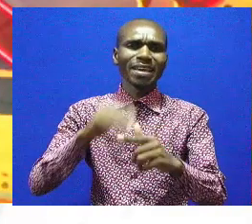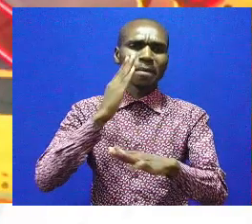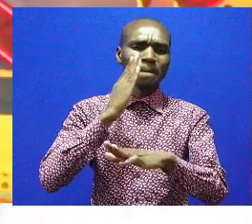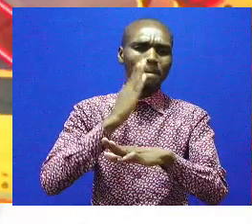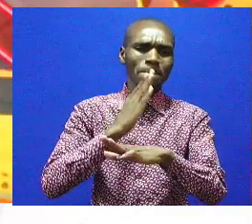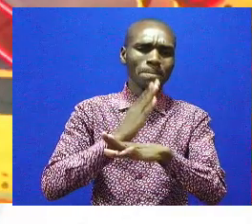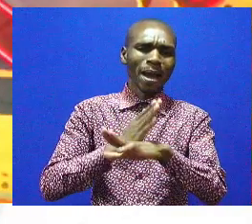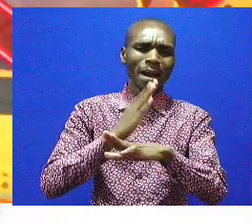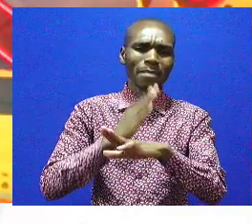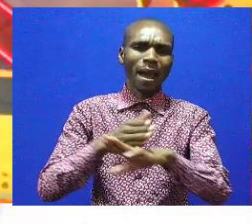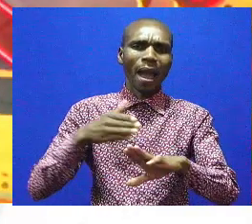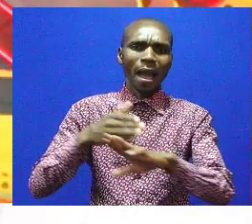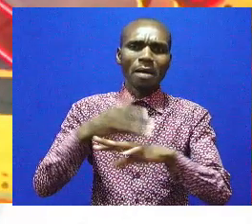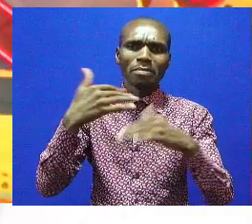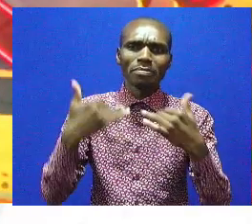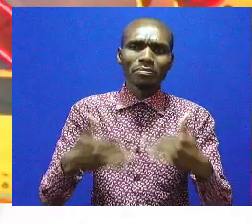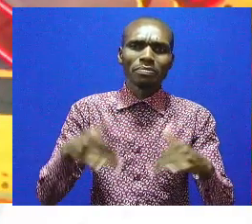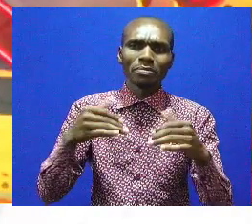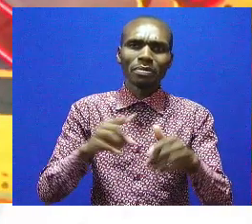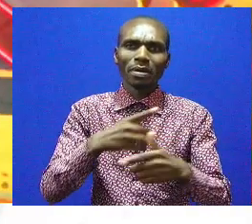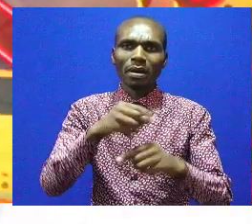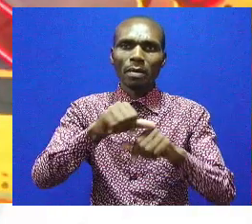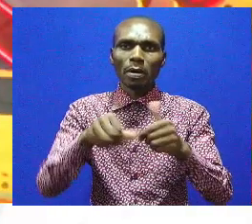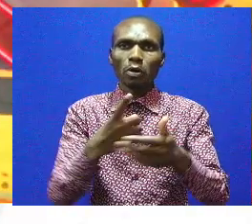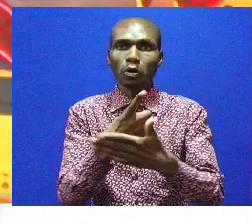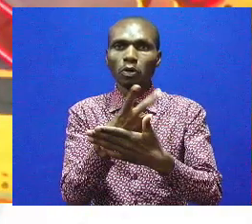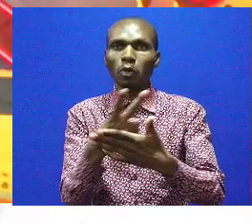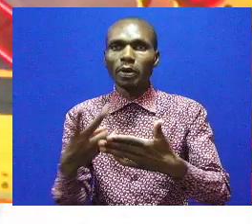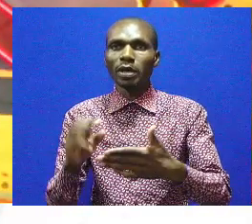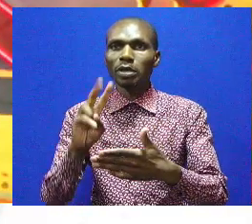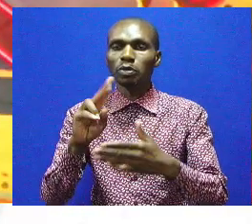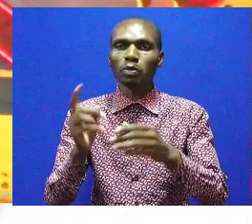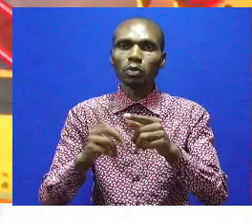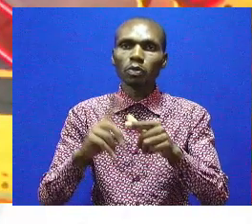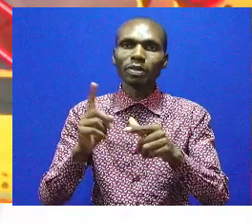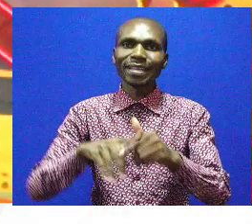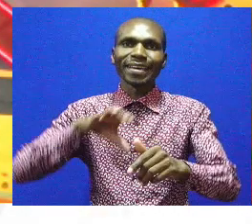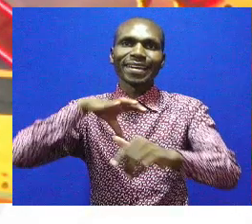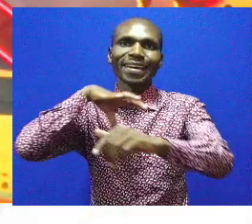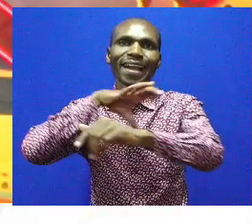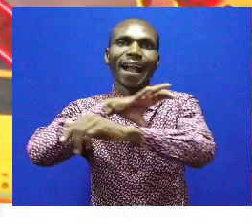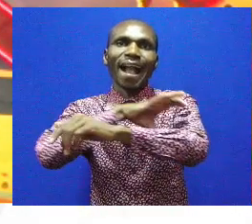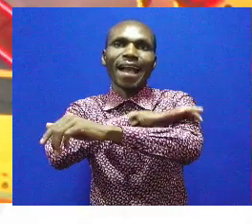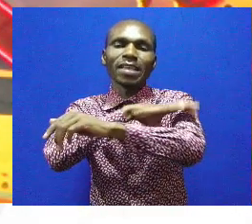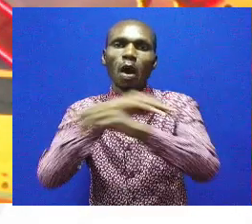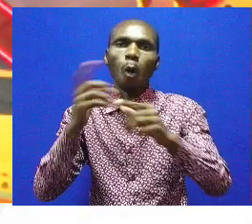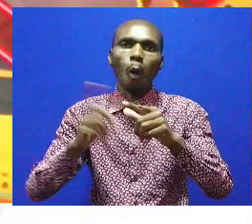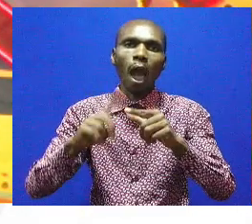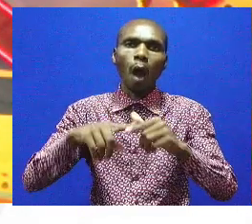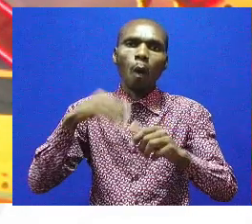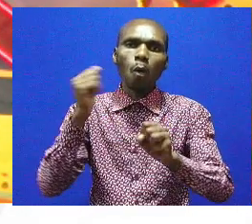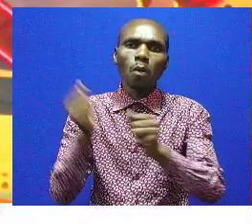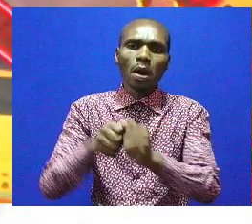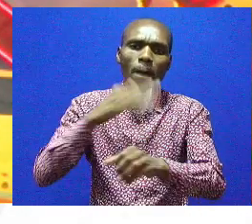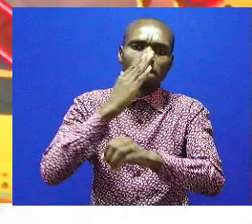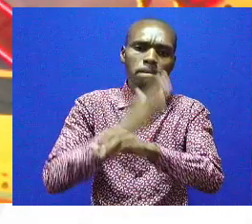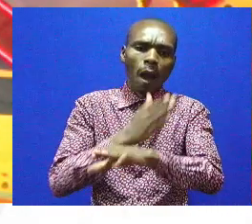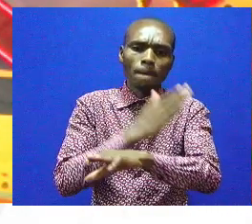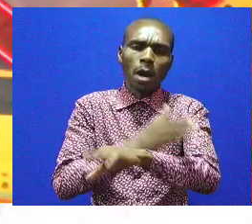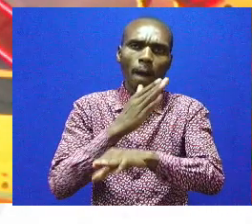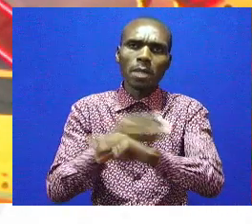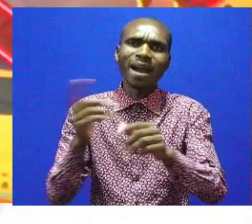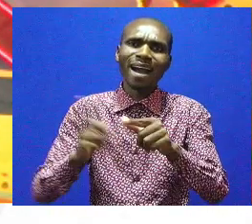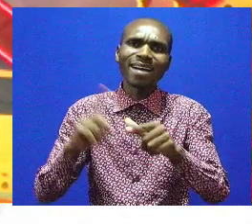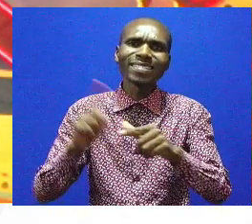Sigeti kokosa liangechi wiki bere chanya tako bachi gweta imense mo yakajado kupatukana ne chingo mecho niko anyalte kobaga